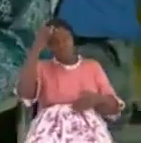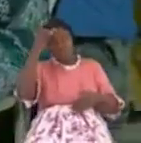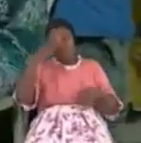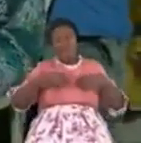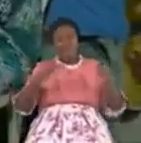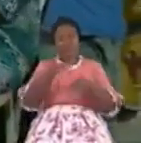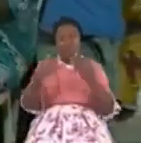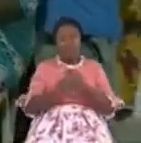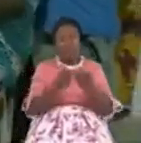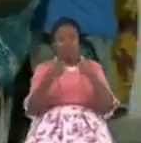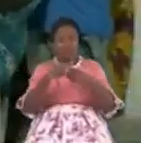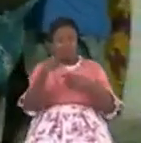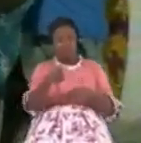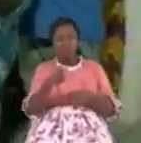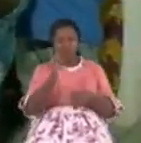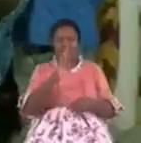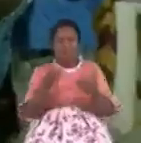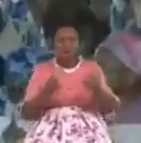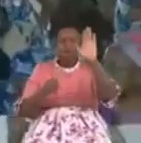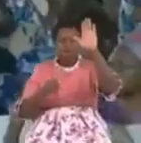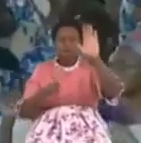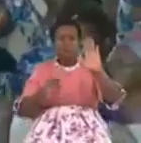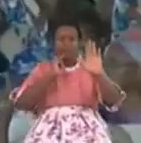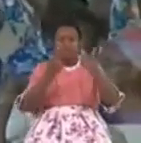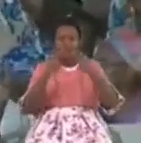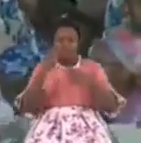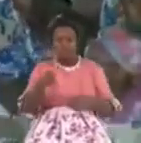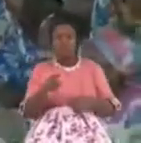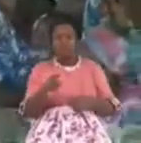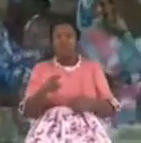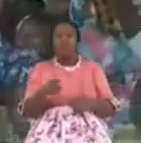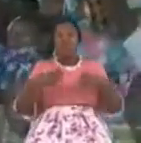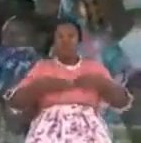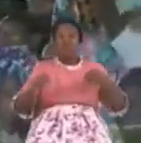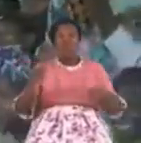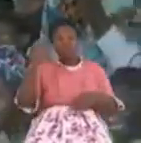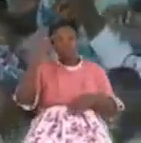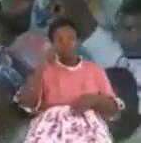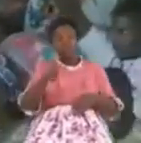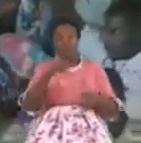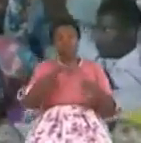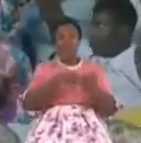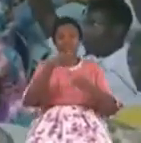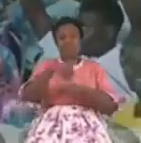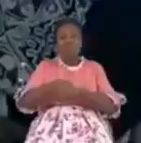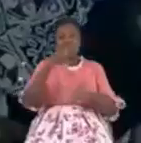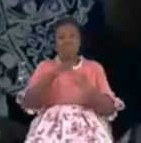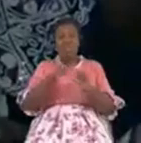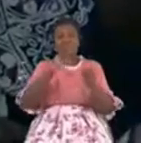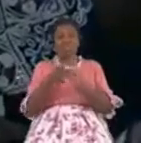nso. Olee ebe ị nọ? Ọ na-abịa n'ebe ahụ ị nọ, na-agwọ gị. Ọ ga-agwọ gị n'abalị a